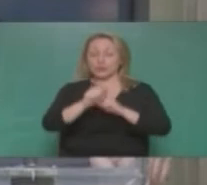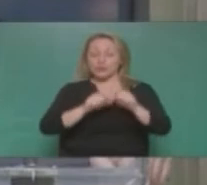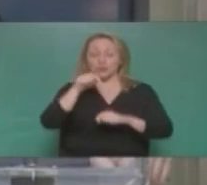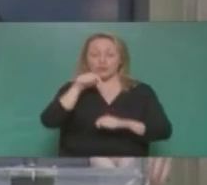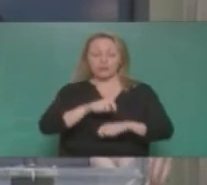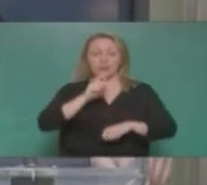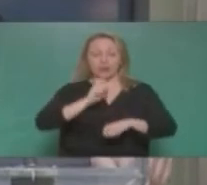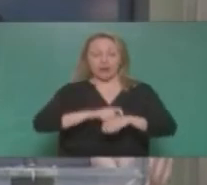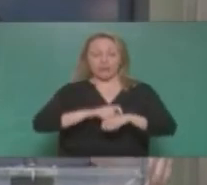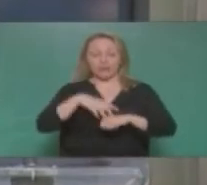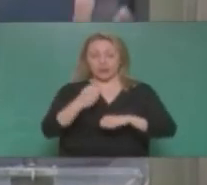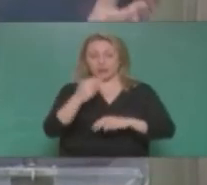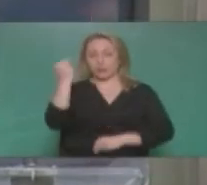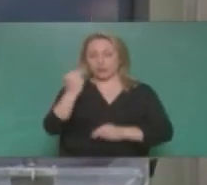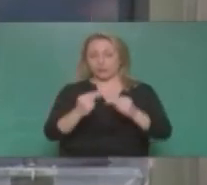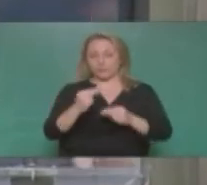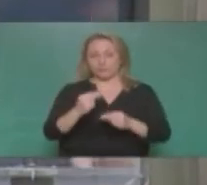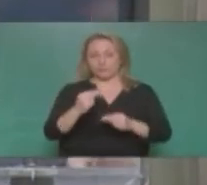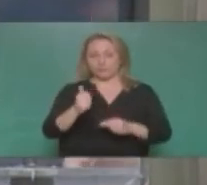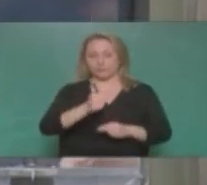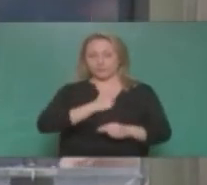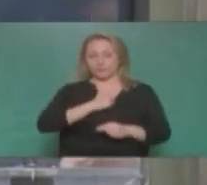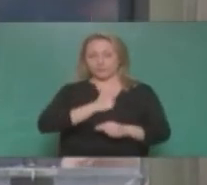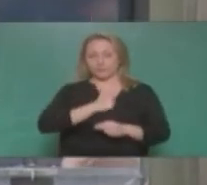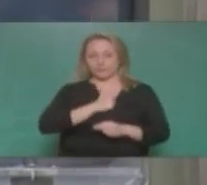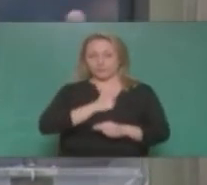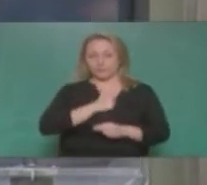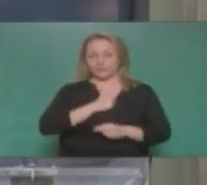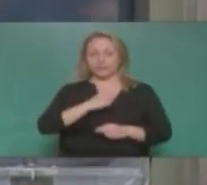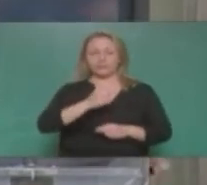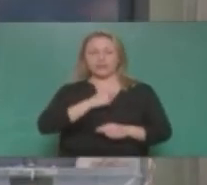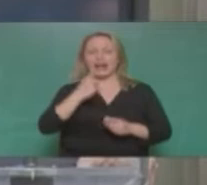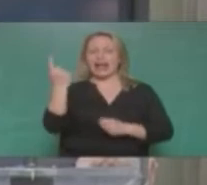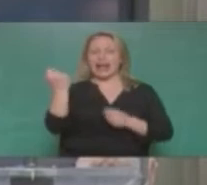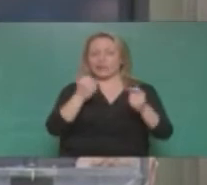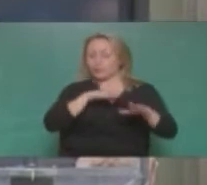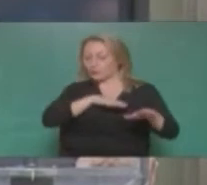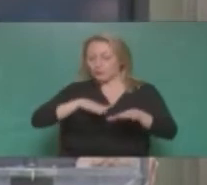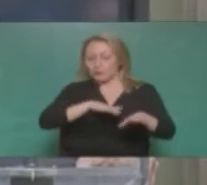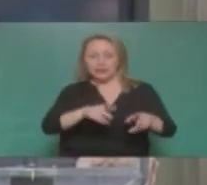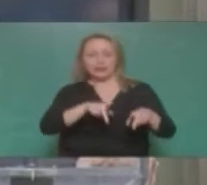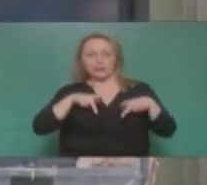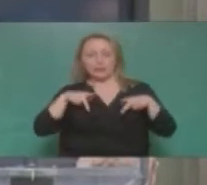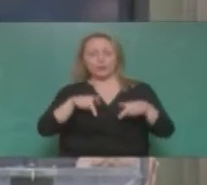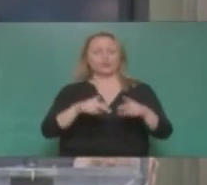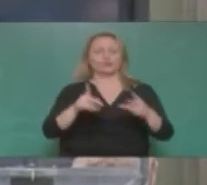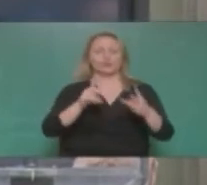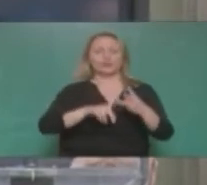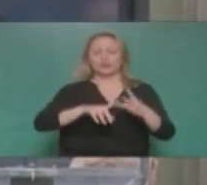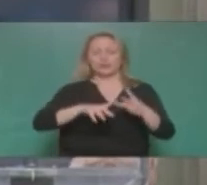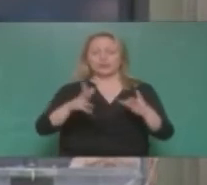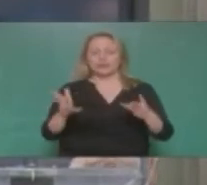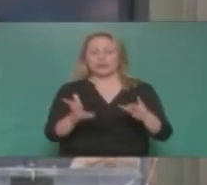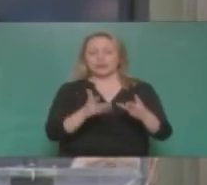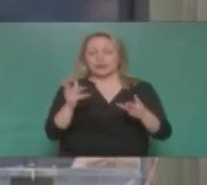έχει θέματα με το ιδιοκτησιακό, με το κυκλοφοριακό, με όλα αυτά